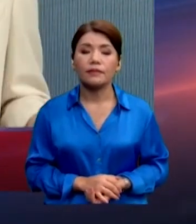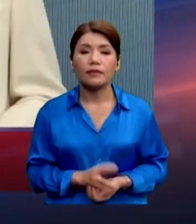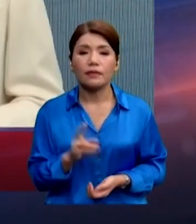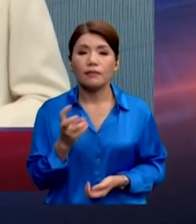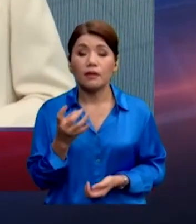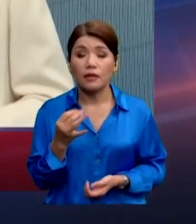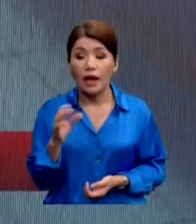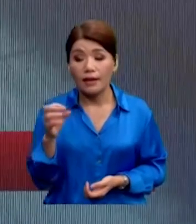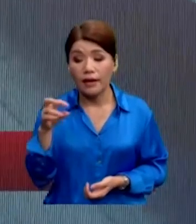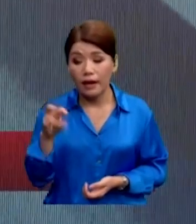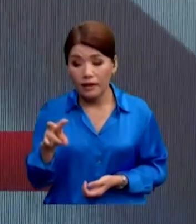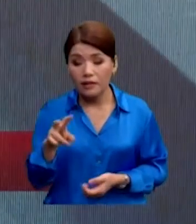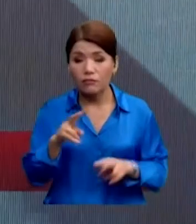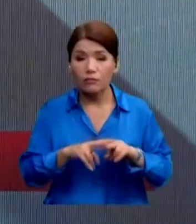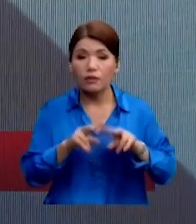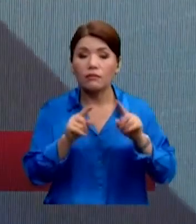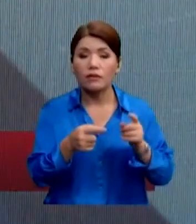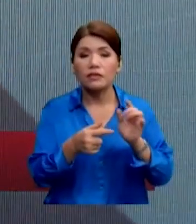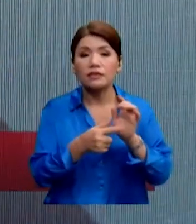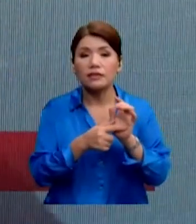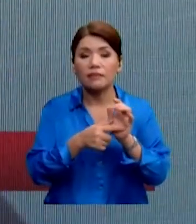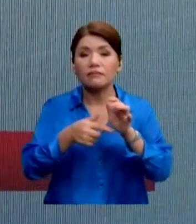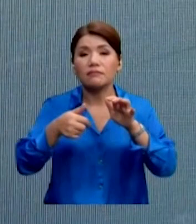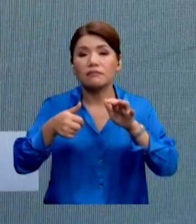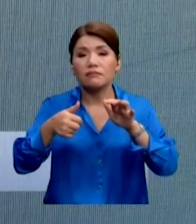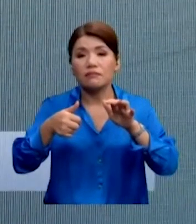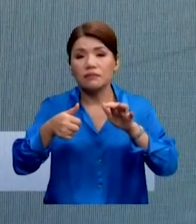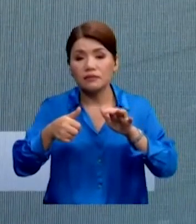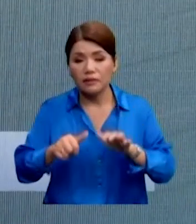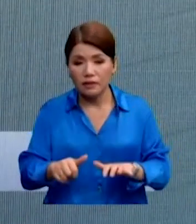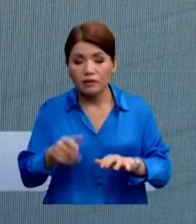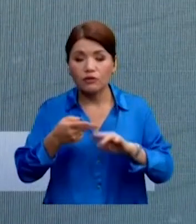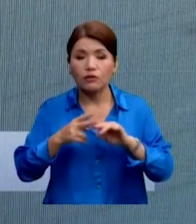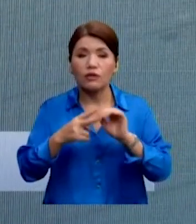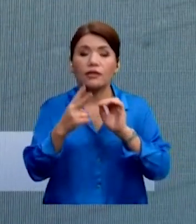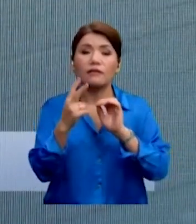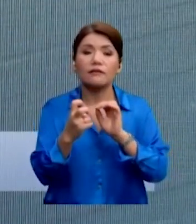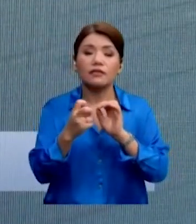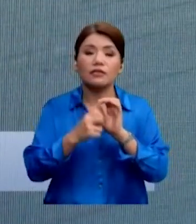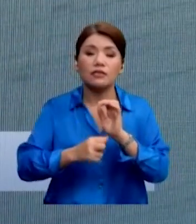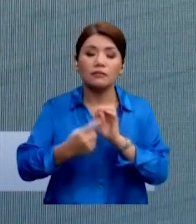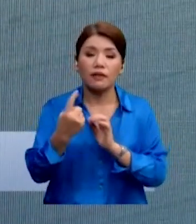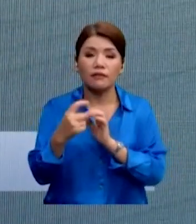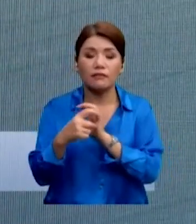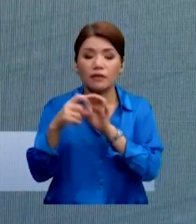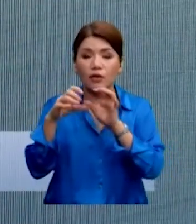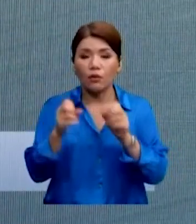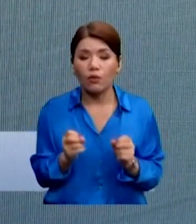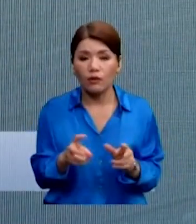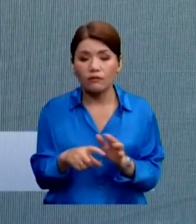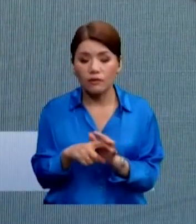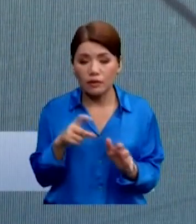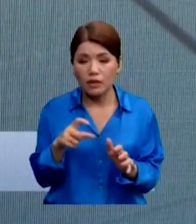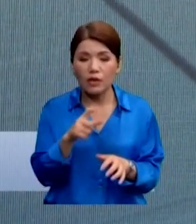Дмитрий, Алихан Мурадов пробудет за решеткой 7,5 лет. Его осудили по 261 статье Уголовного кодекса.